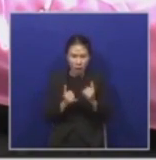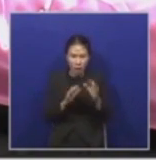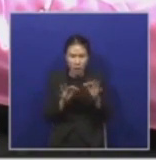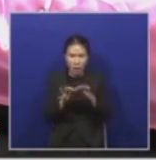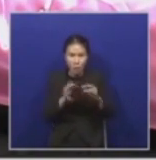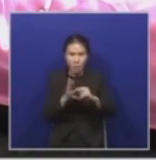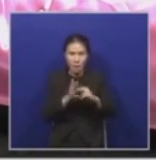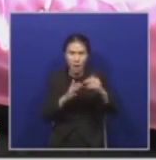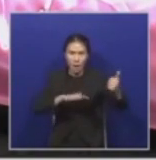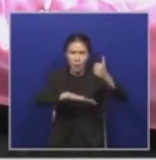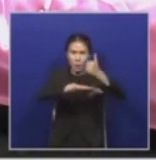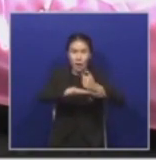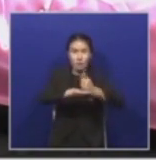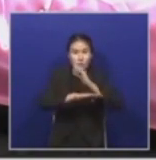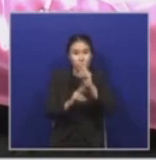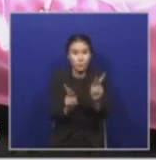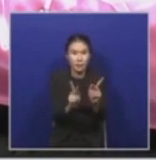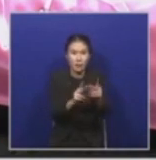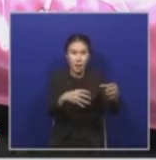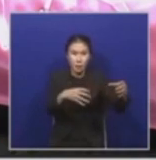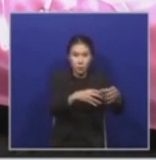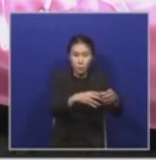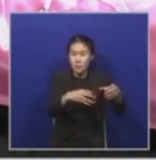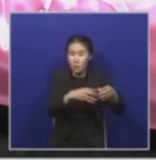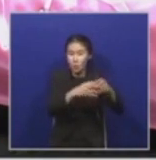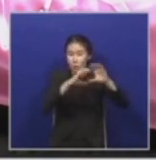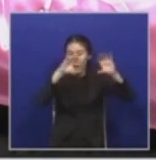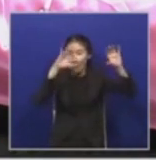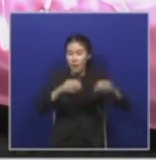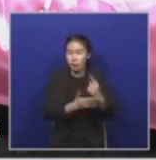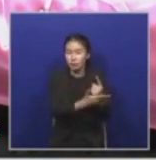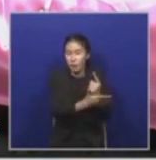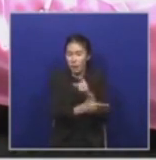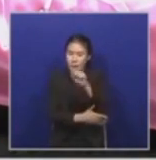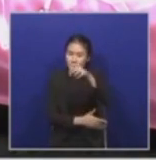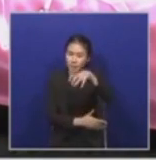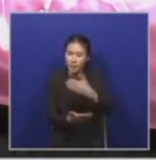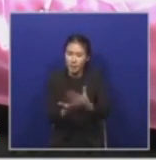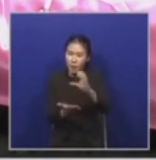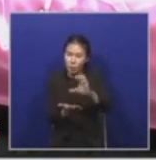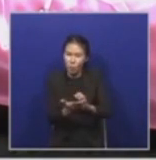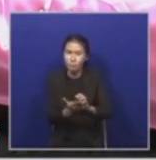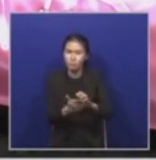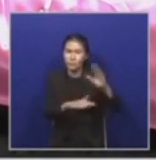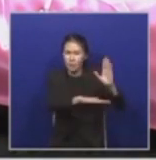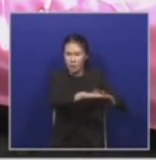บนบัลลังก์เนี่ยเวลาเป็นกรรมธิการกันก็ดีมาจากซีกรัฐบาลก็ดีมาจากสำนักนายกสำนักงบประมาณช่วยกันดูหน่